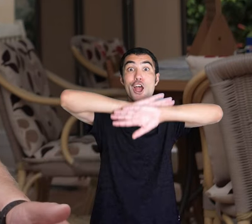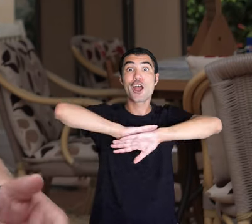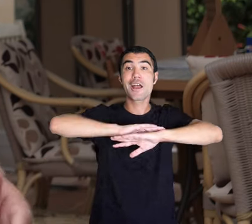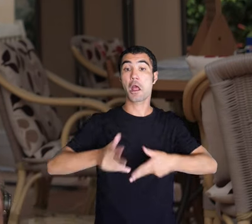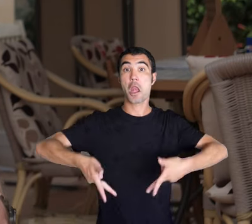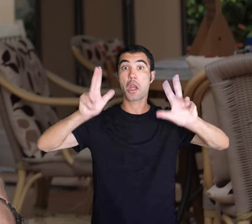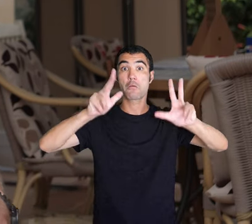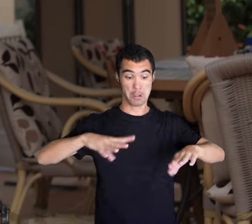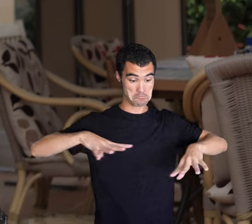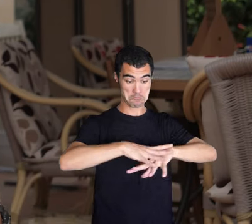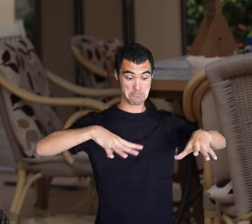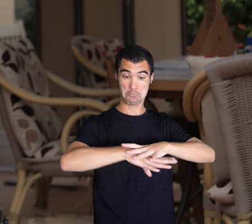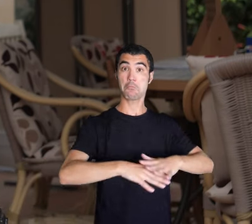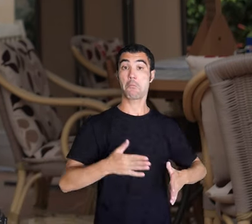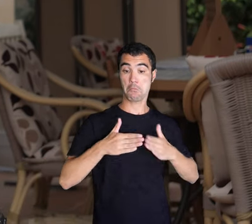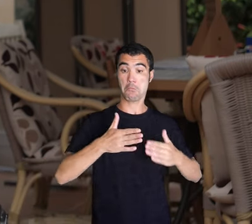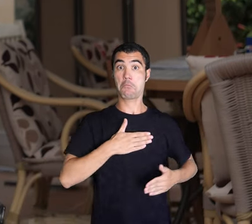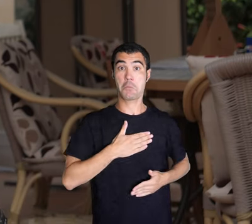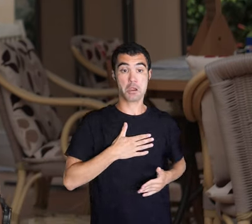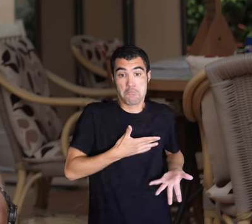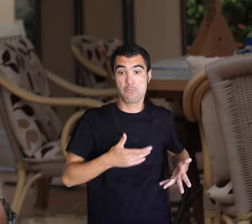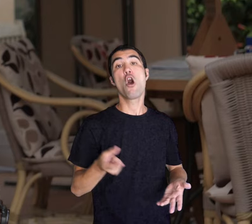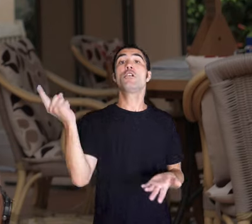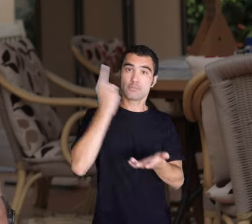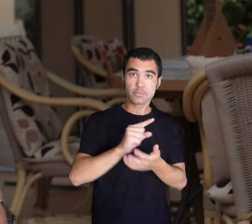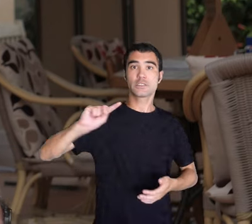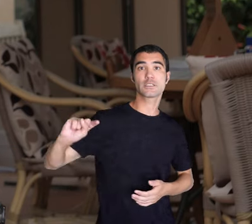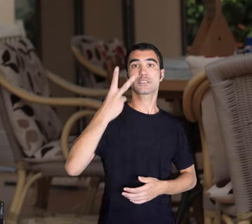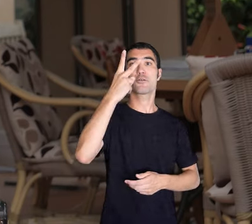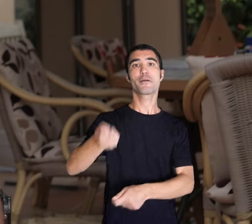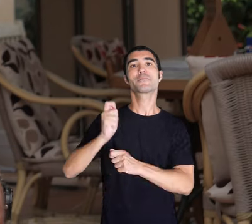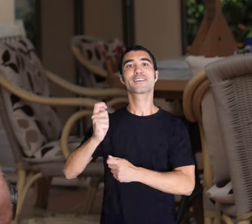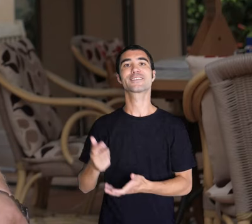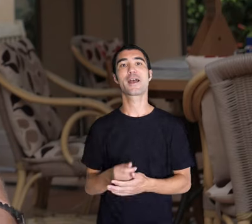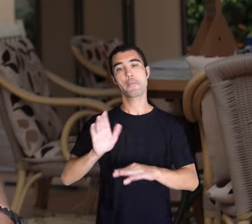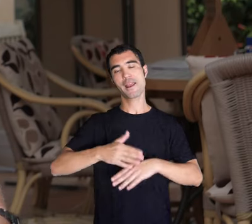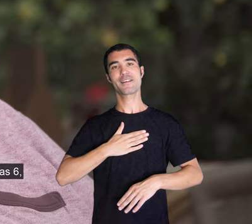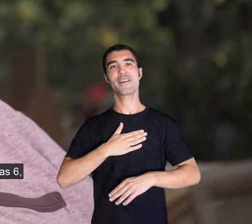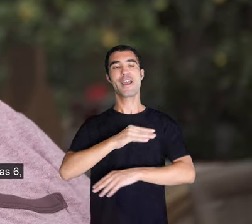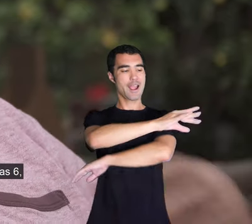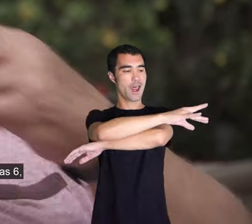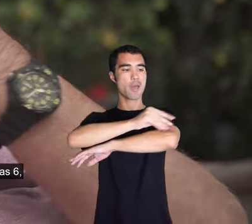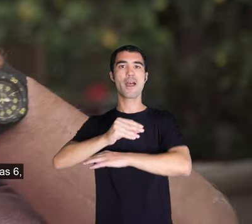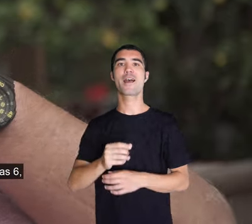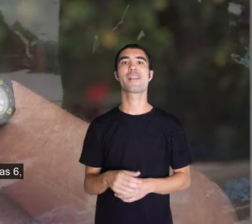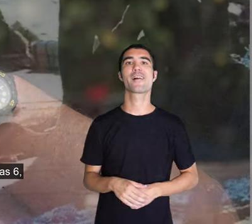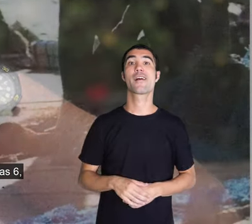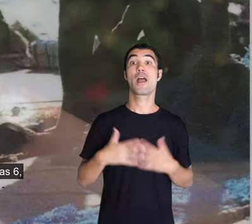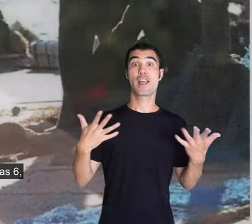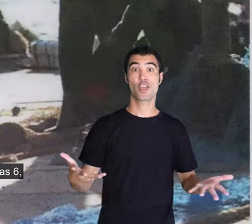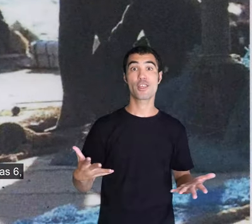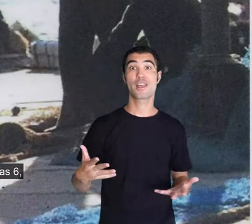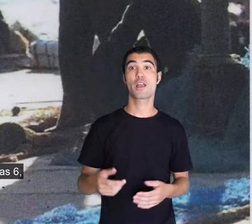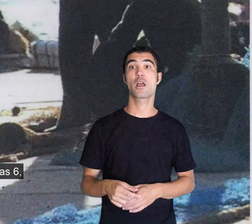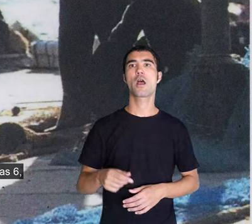estaven llibres, agafaven el seu propi barco o llaut i s'anaven i posaven a pescar calamar de farol, o la qüestió que ells anaven